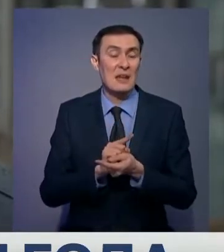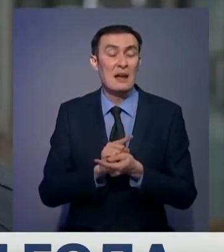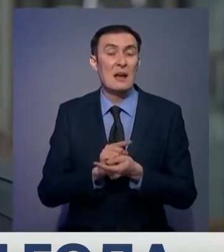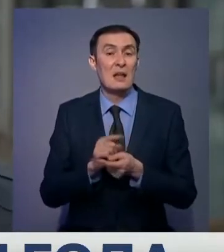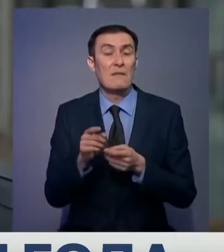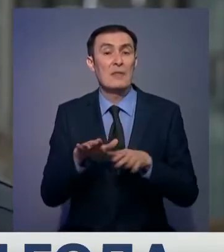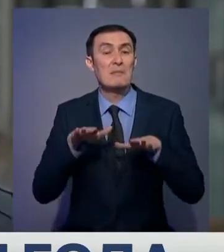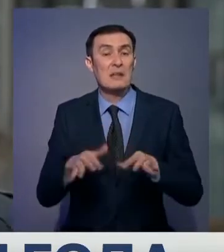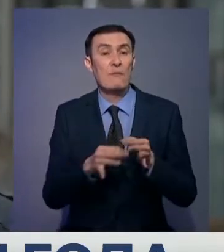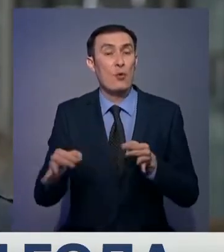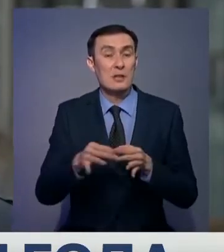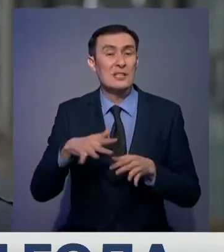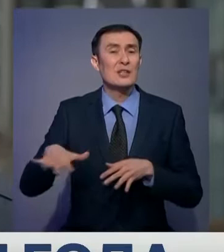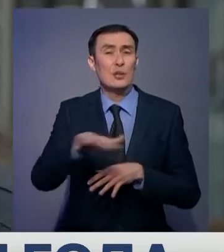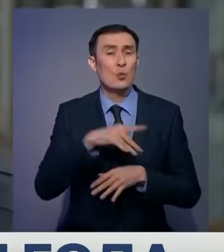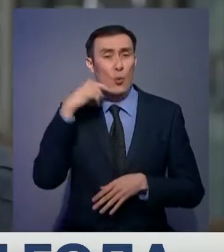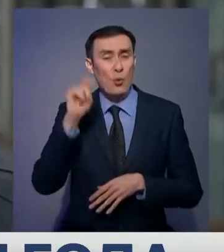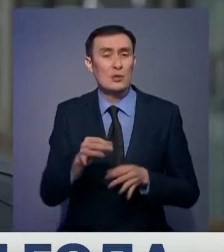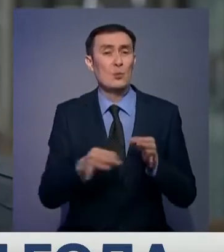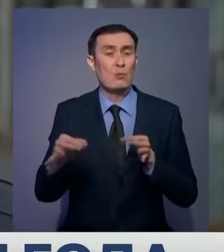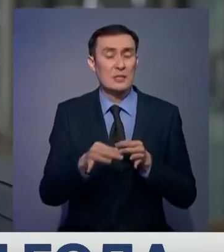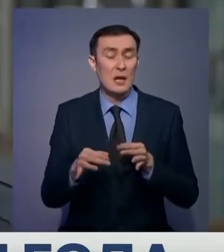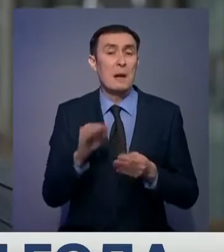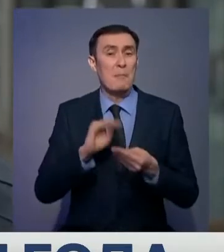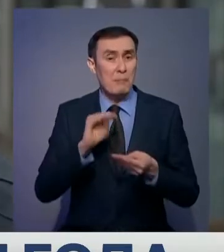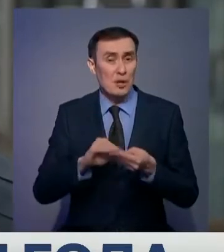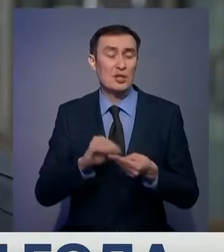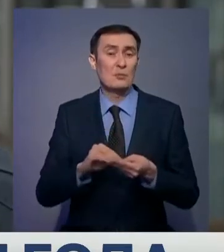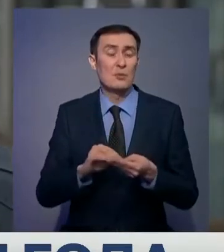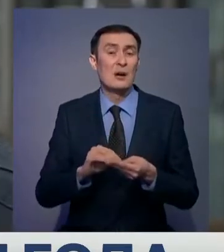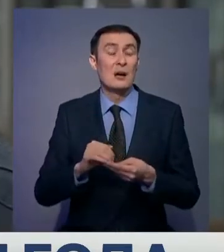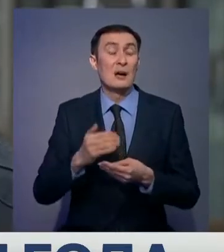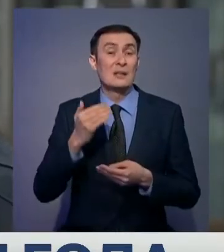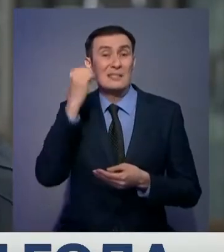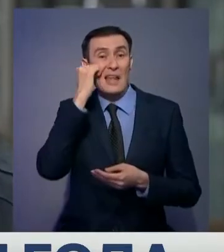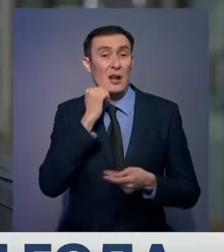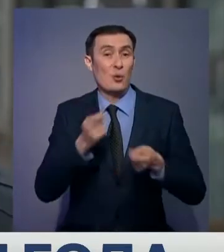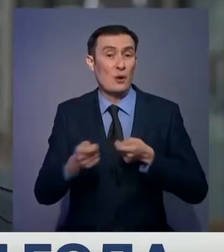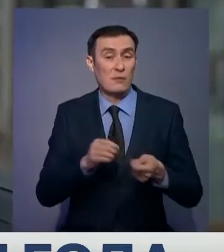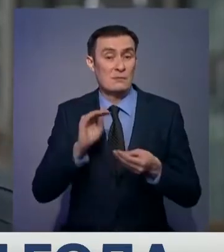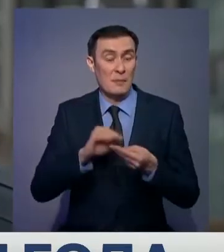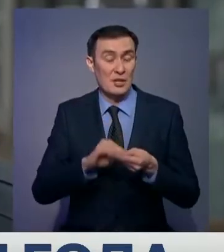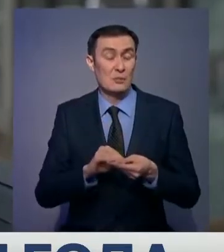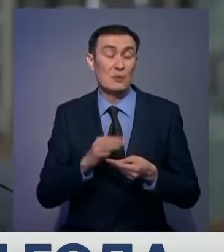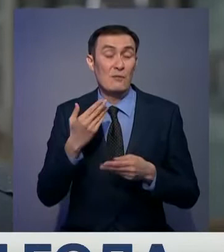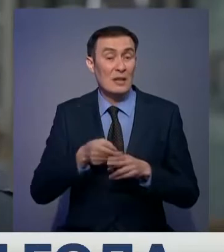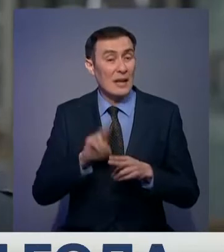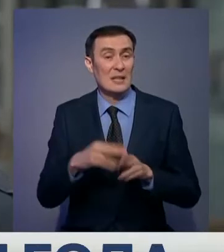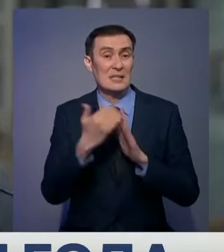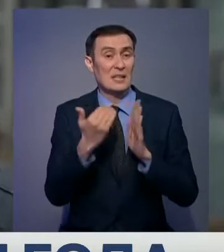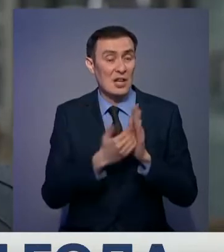властей. По всей территории Украины, во всех областях, по сути, еще пока остаются ставленники Порошенко. И вот это, мне кажется, задача